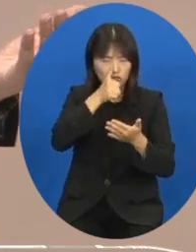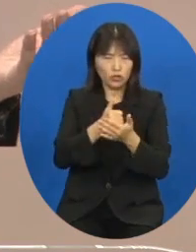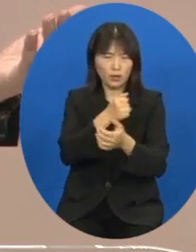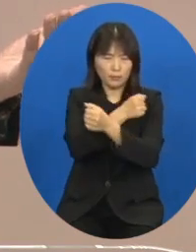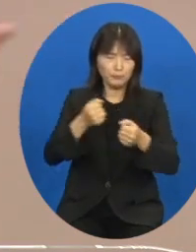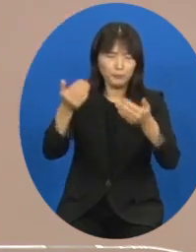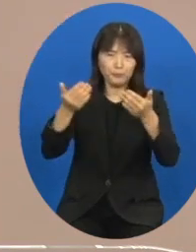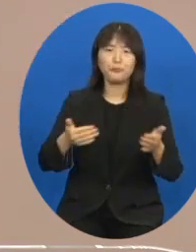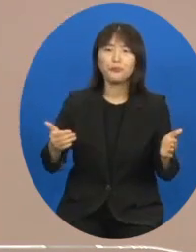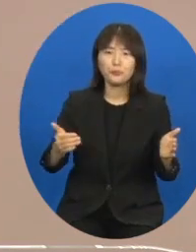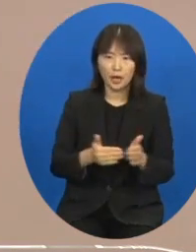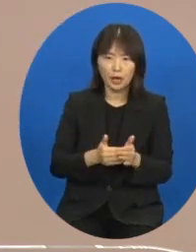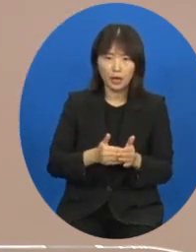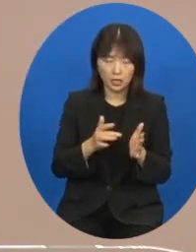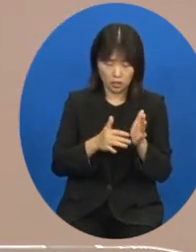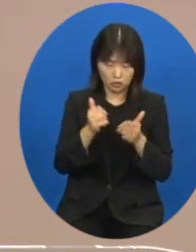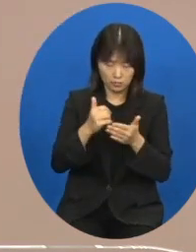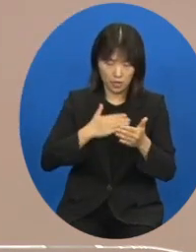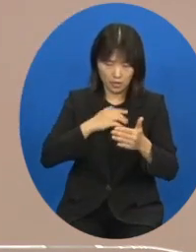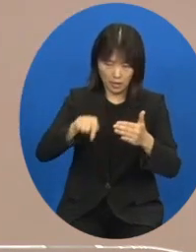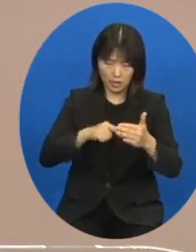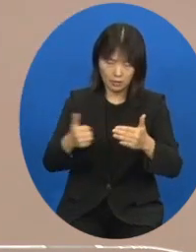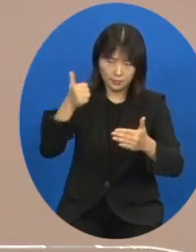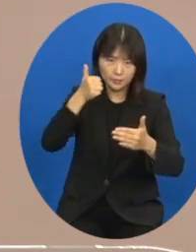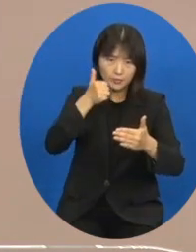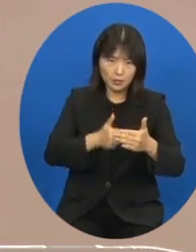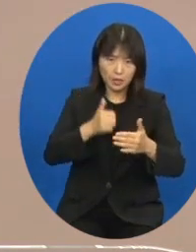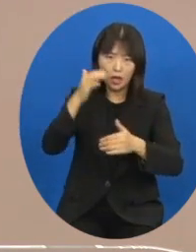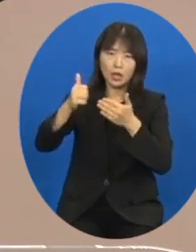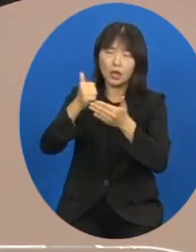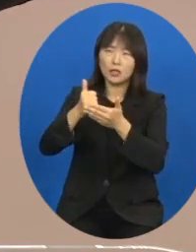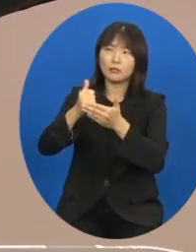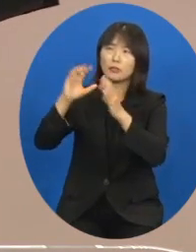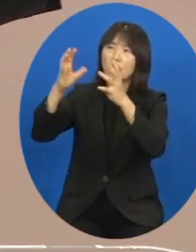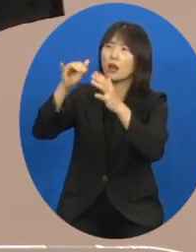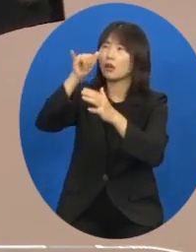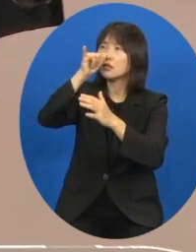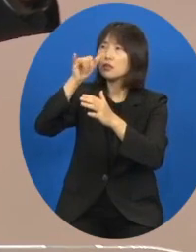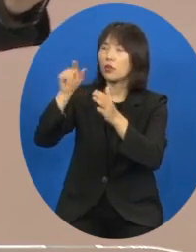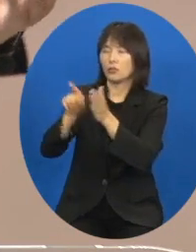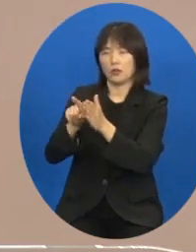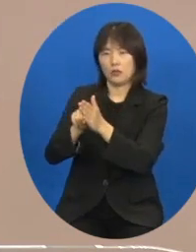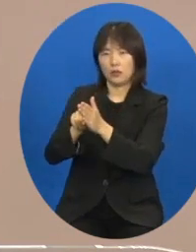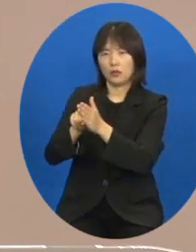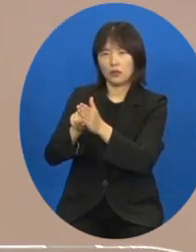받았다. 예수님은 내 안에 거하신다. 하나님의 나라가 있음을 믿는다.